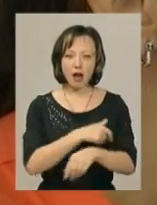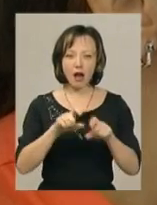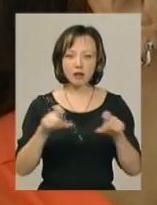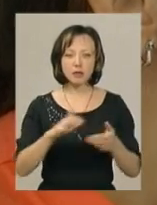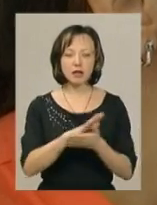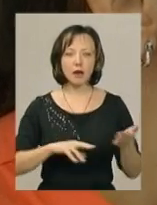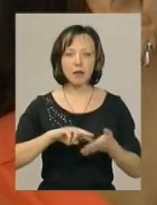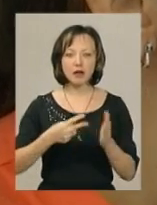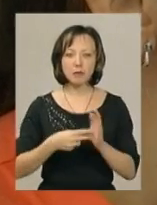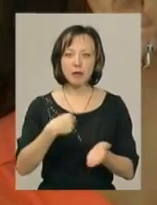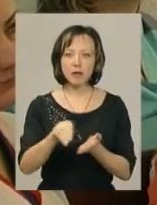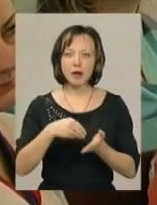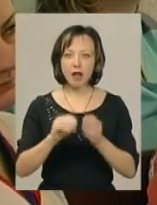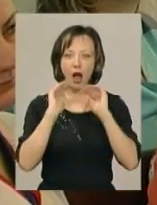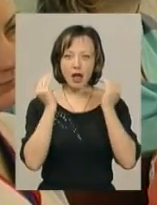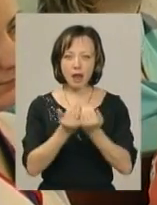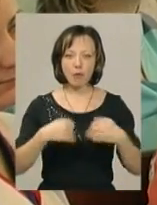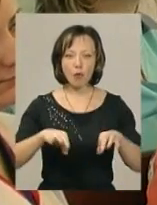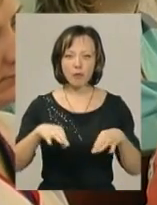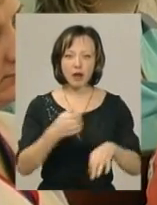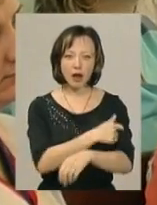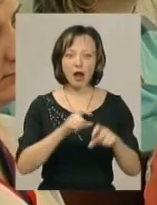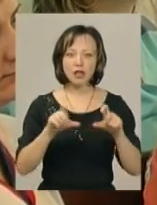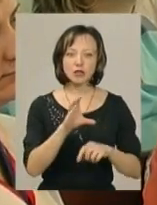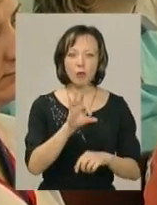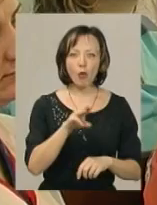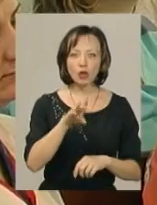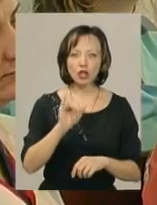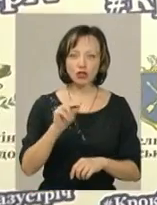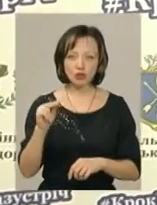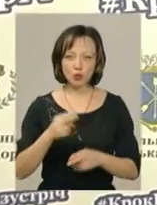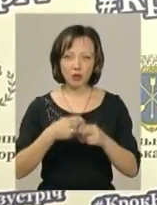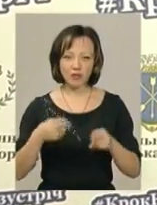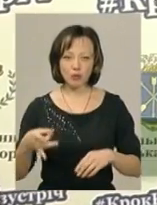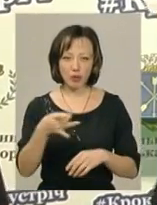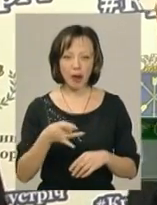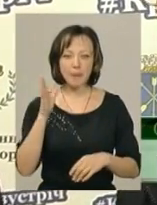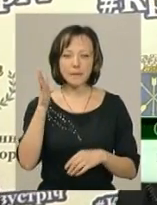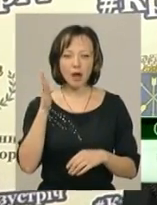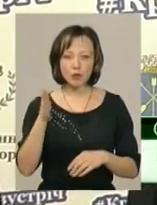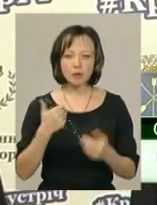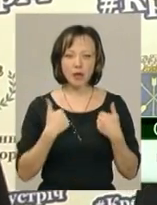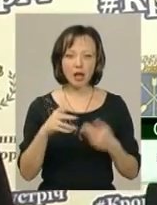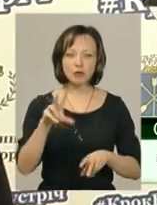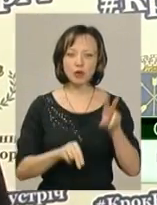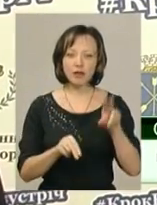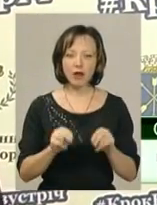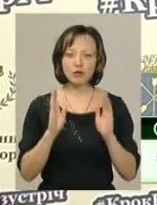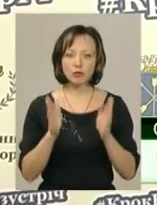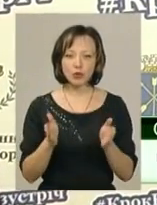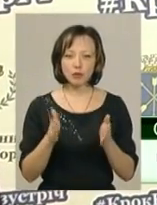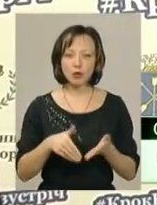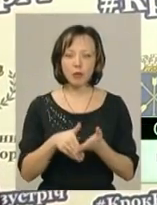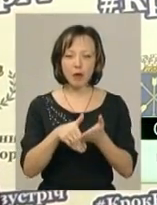надалі у планах придбання арені мобіля для лікарень у Смотричі Дунаївецького району. В майбутньому, я сподіваюся, ми будемо